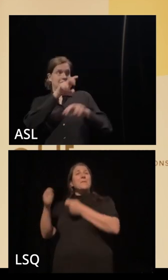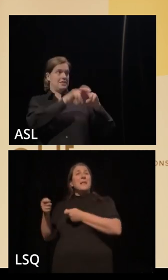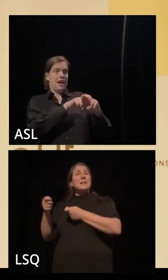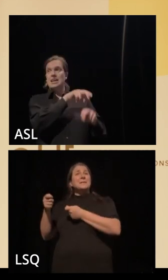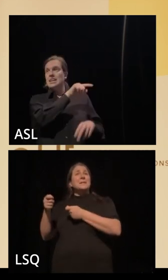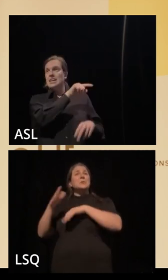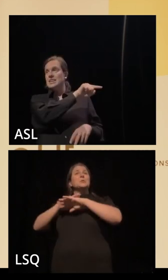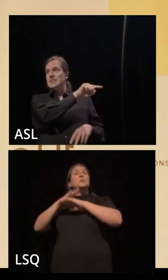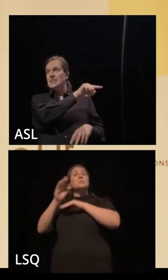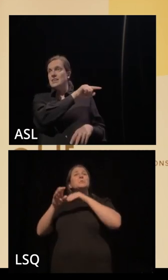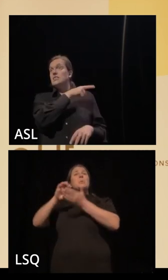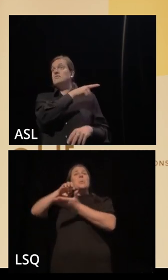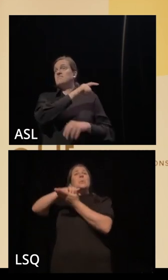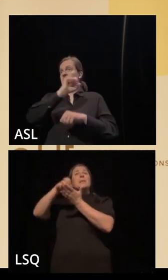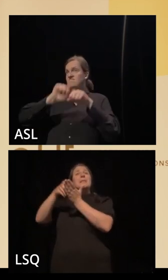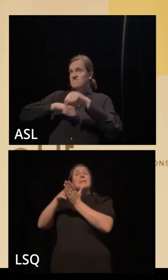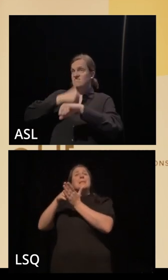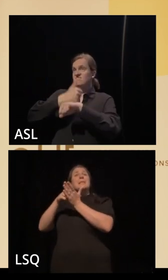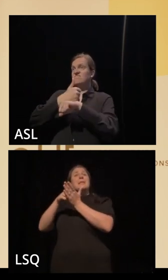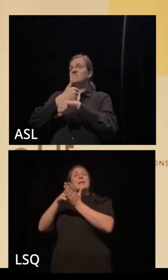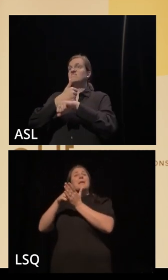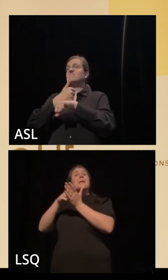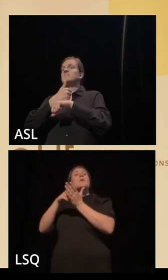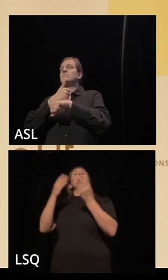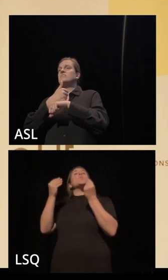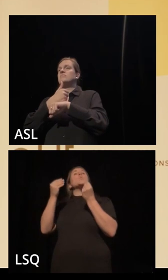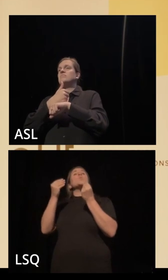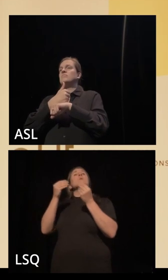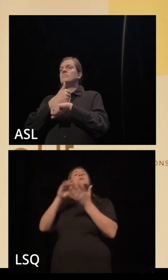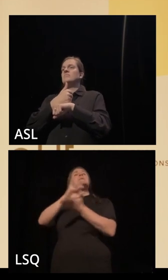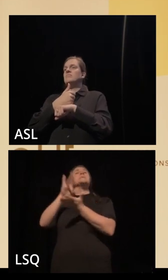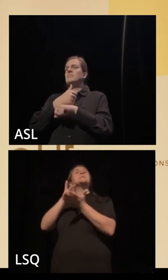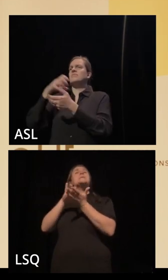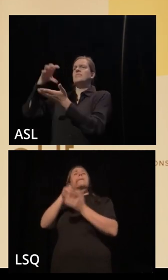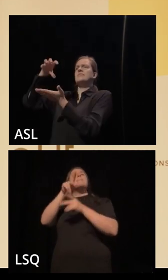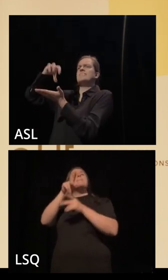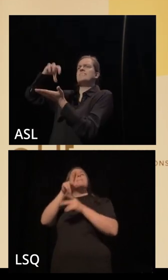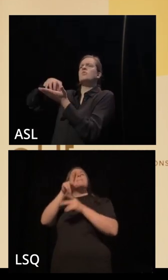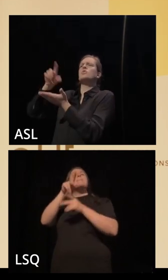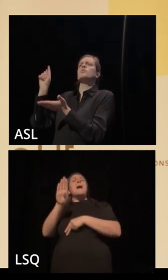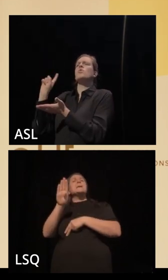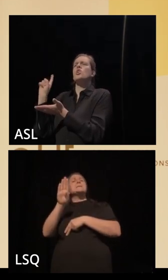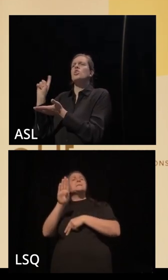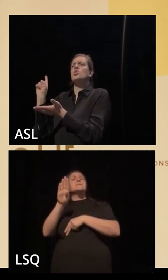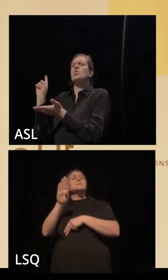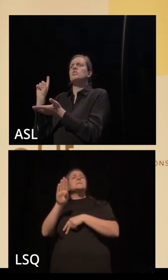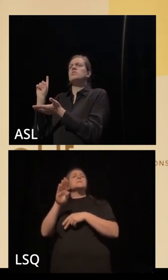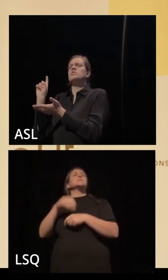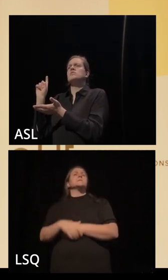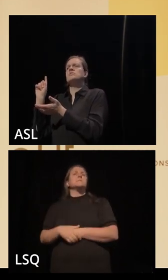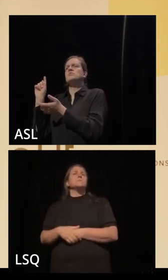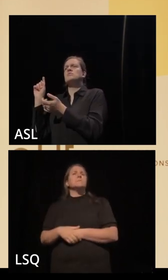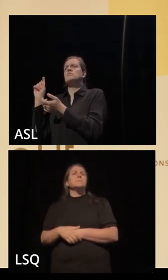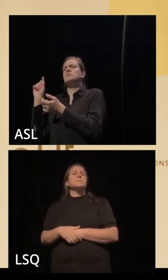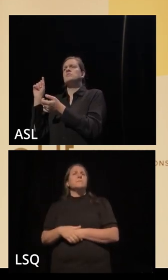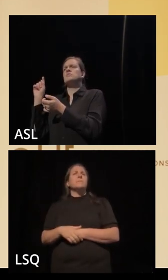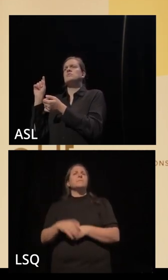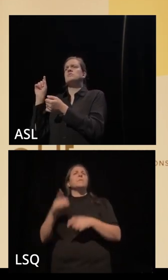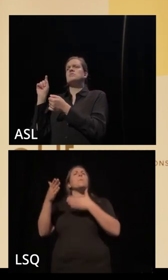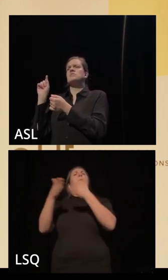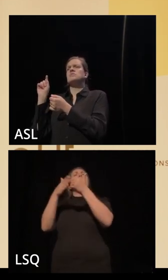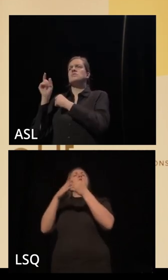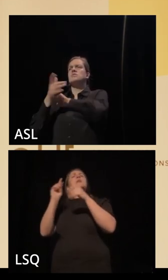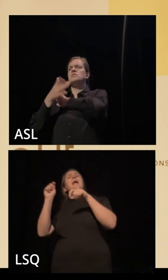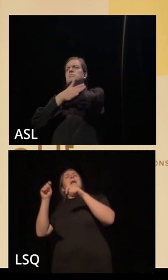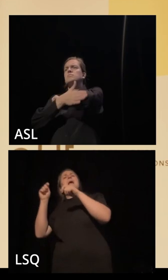Bitaminé Factoria, un centre de création basé à la frontière du Pays Basque, basée à Irún, à la frontière du Pays basque, espagnol